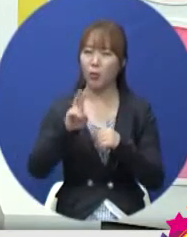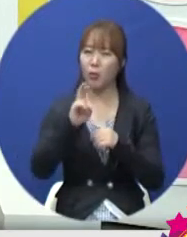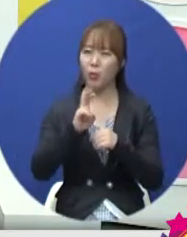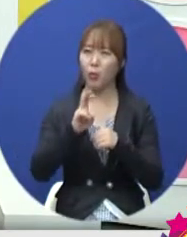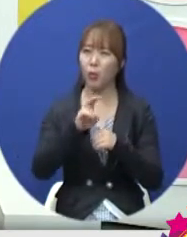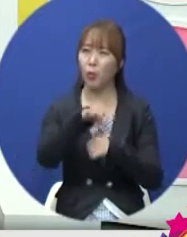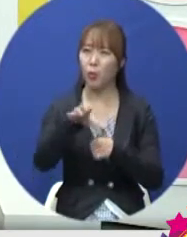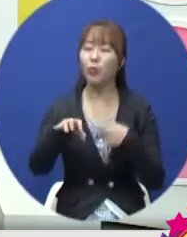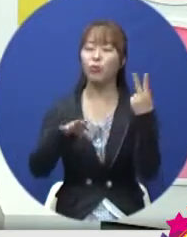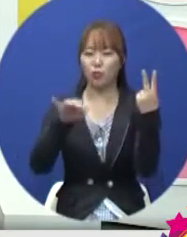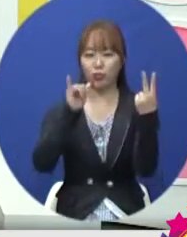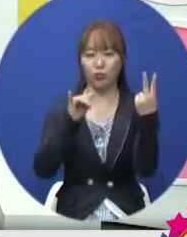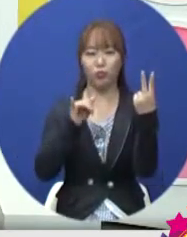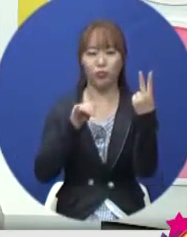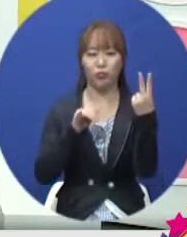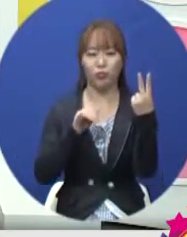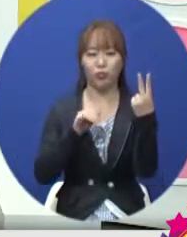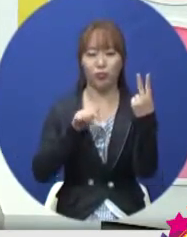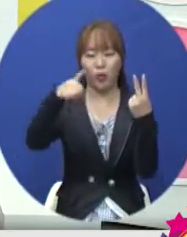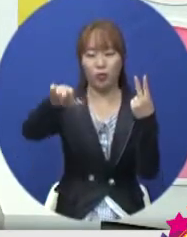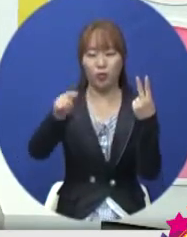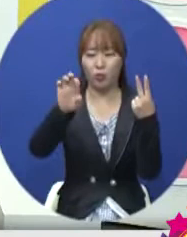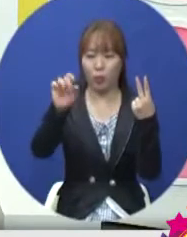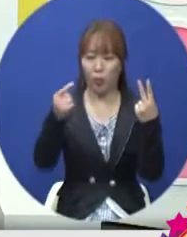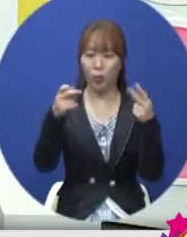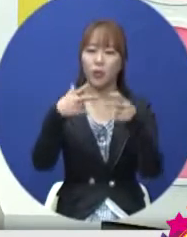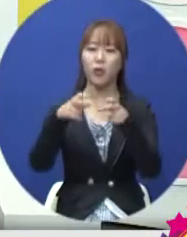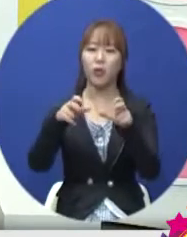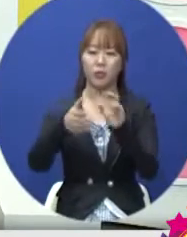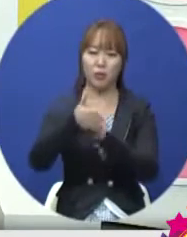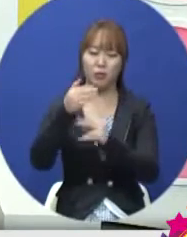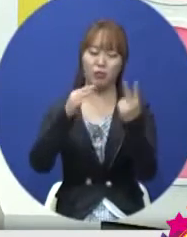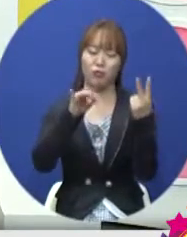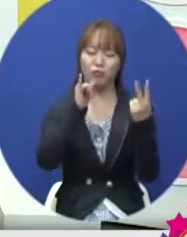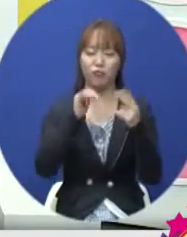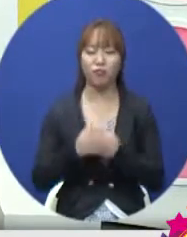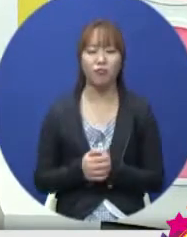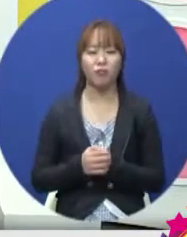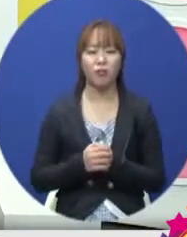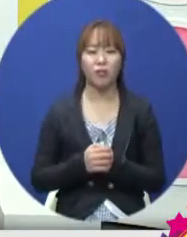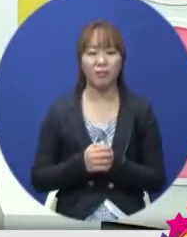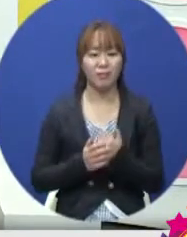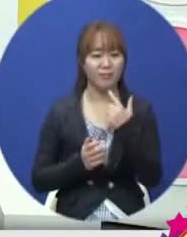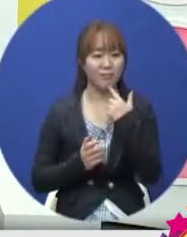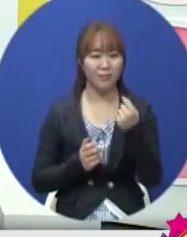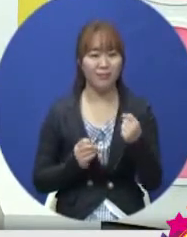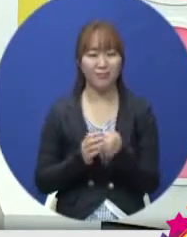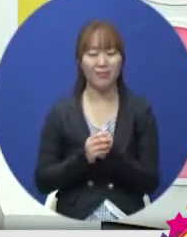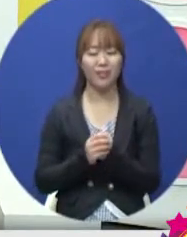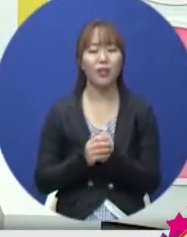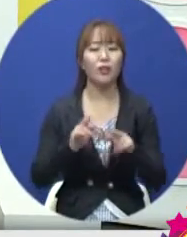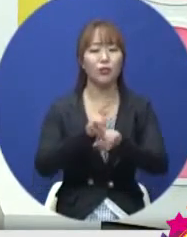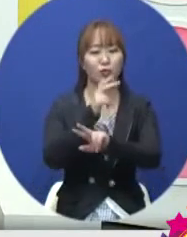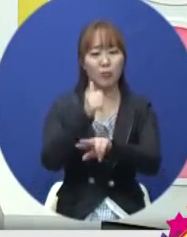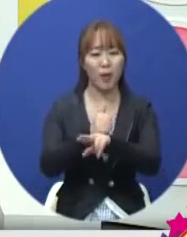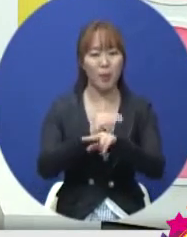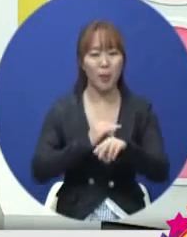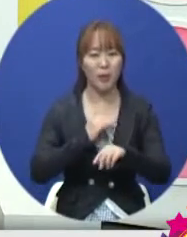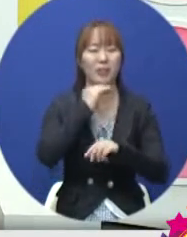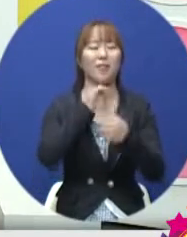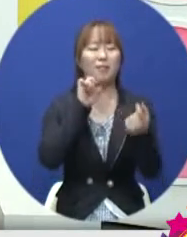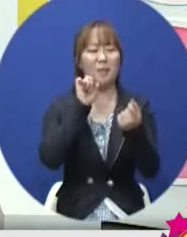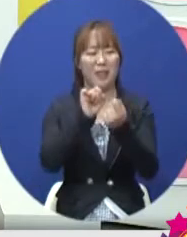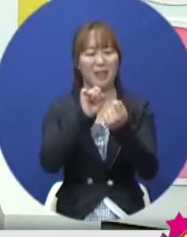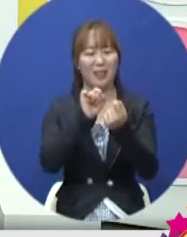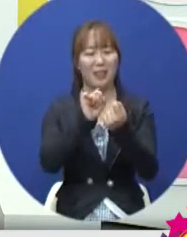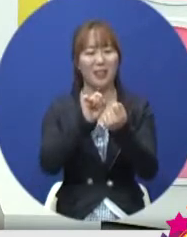두 군데가 있어요. 네. 그래서 군포하고 성남하고 두 군데 이제 공연 계획이 있습니다. 네, 그렇군요. 네. 자, 주말을 목전에